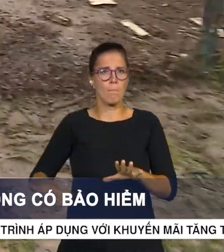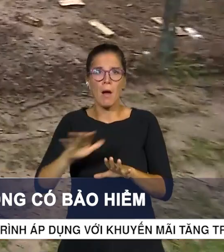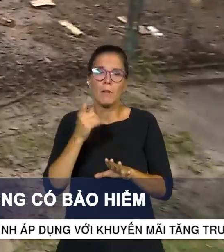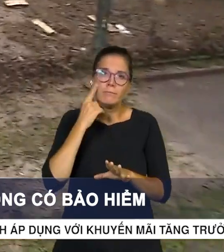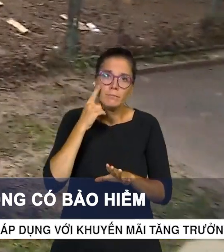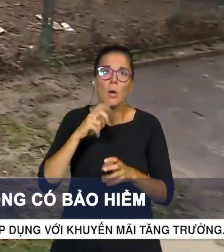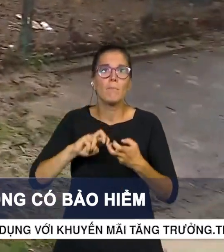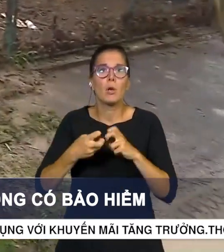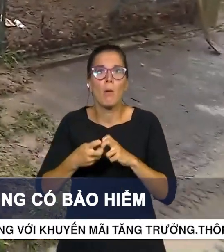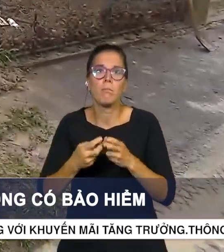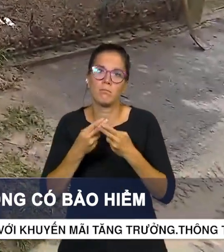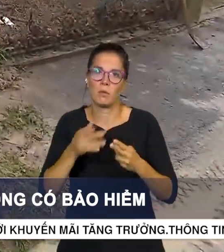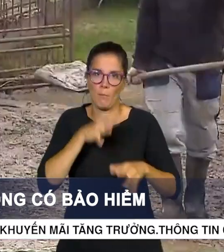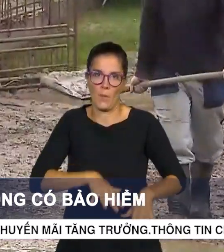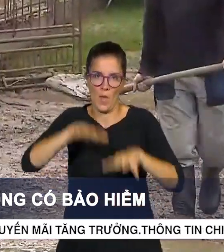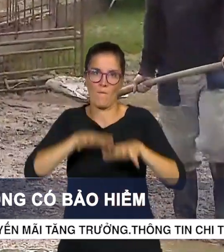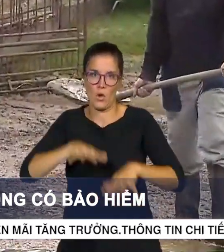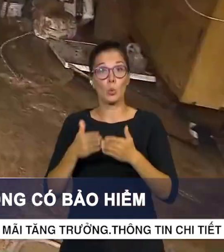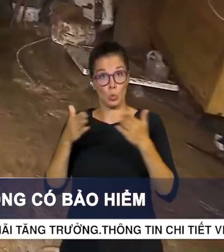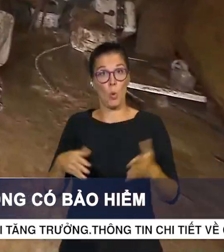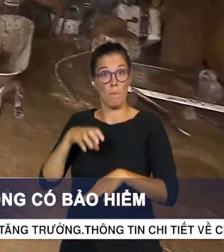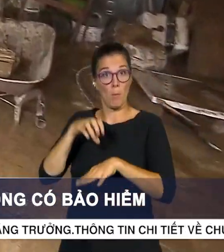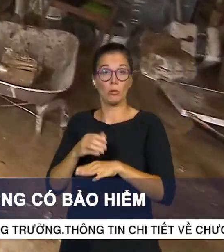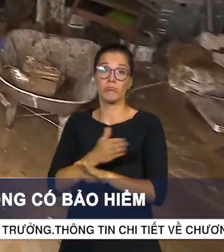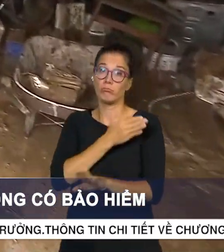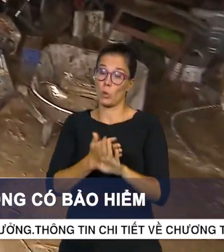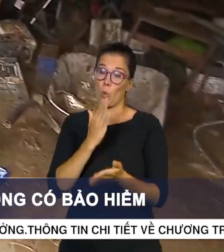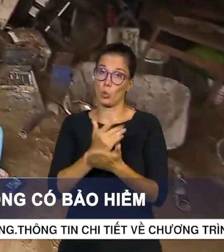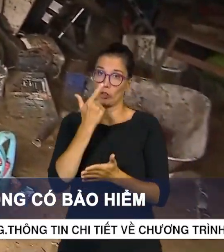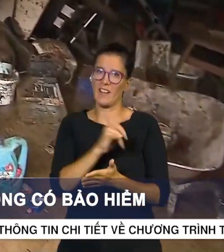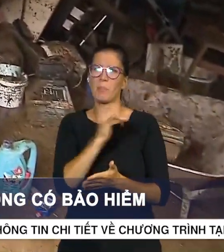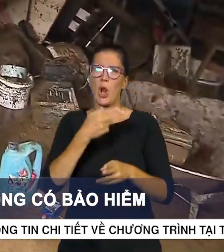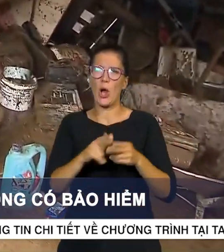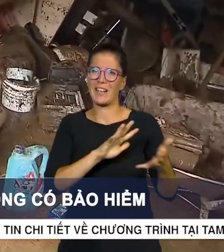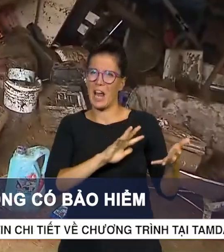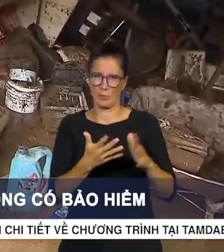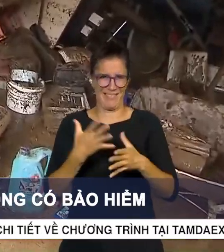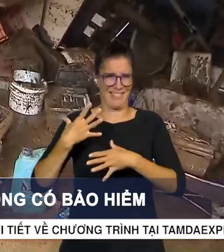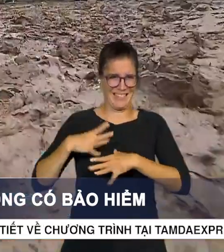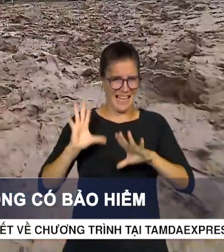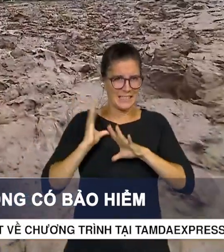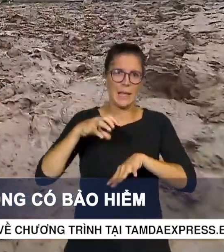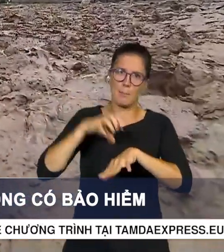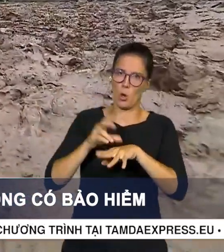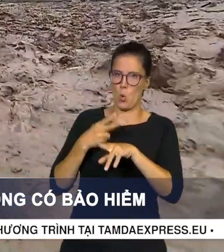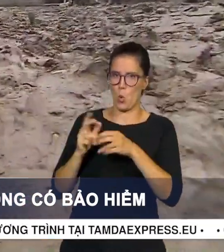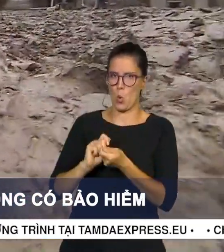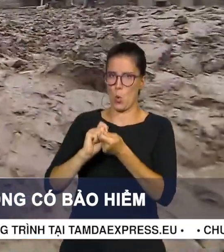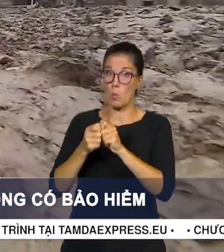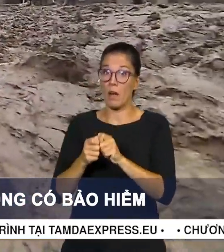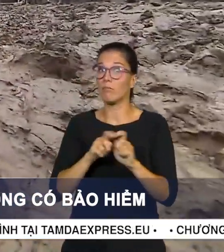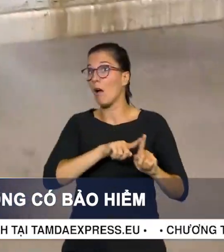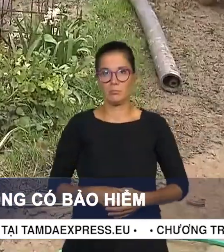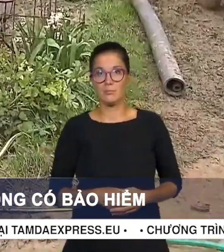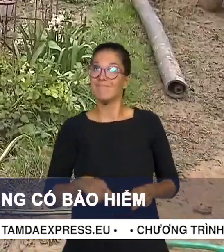với giá trị thực của nó. Có thể đây không phải là cố tình mà người dân đã quên rằng từ 1 cho đến 3 năm nên kiểm tra và cập nhật lại giá